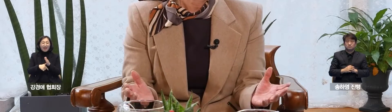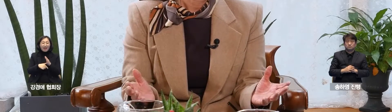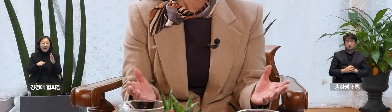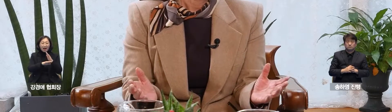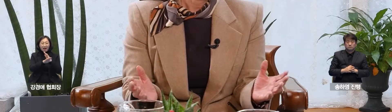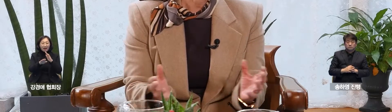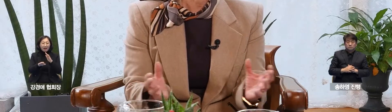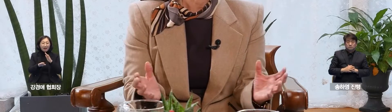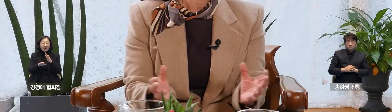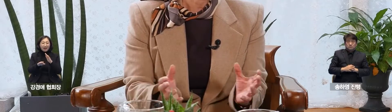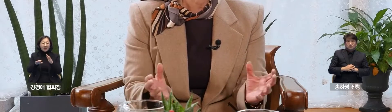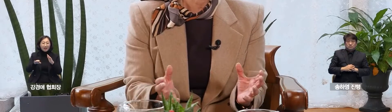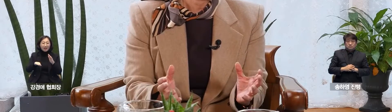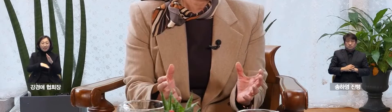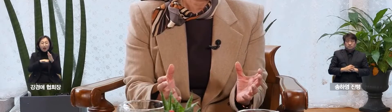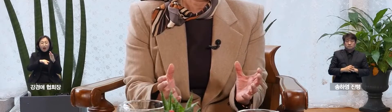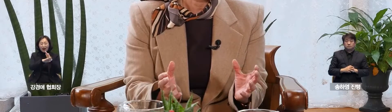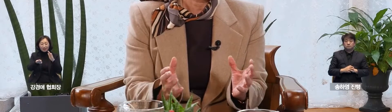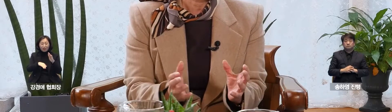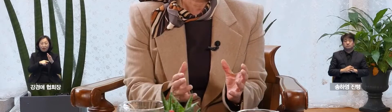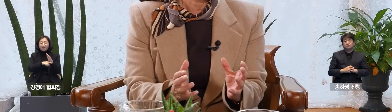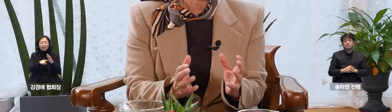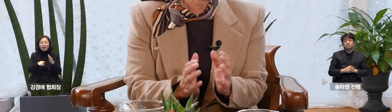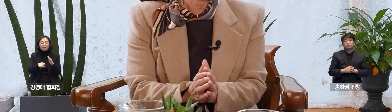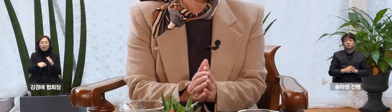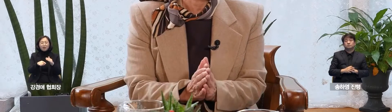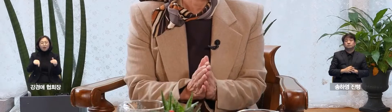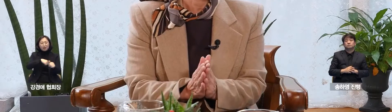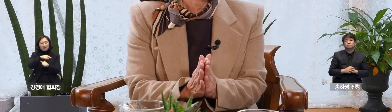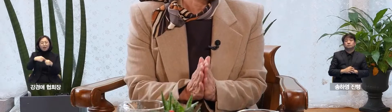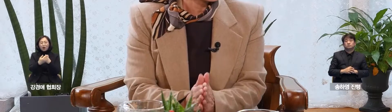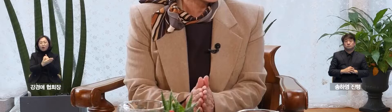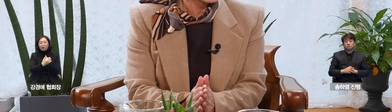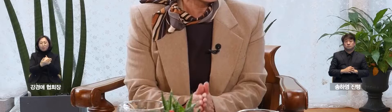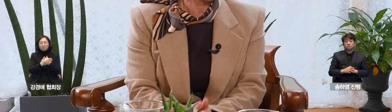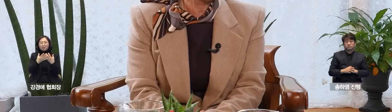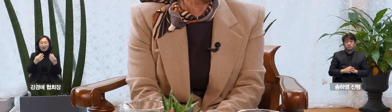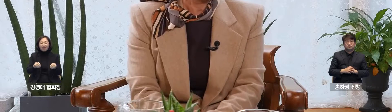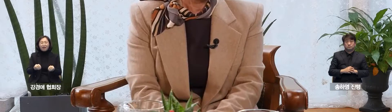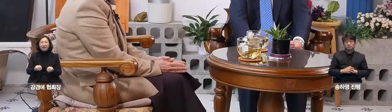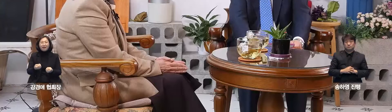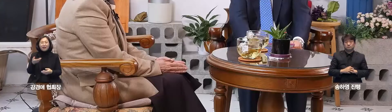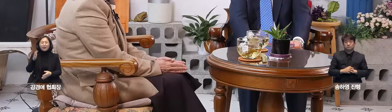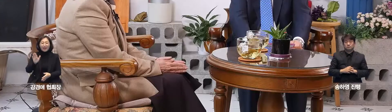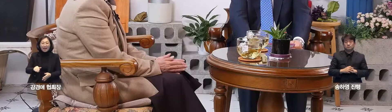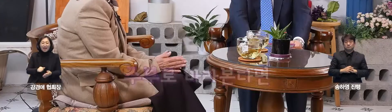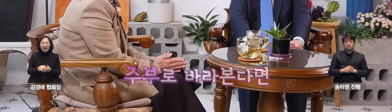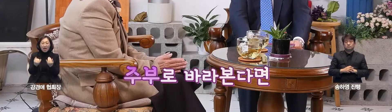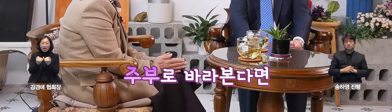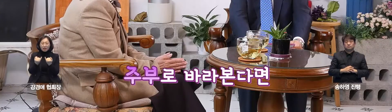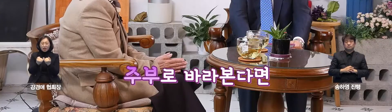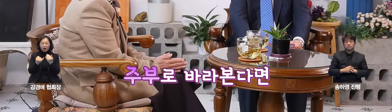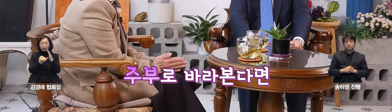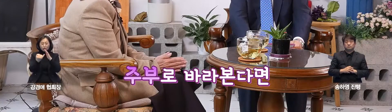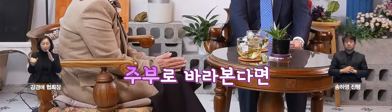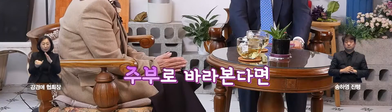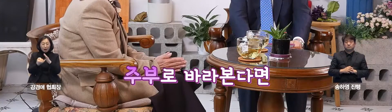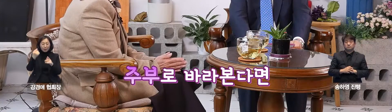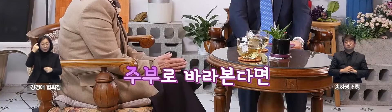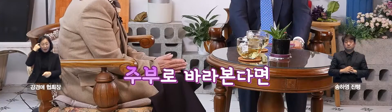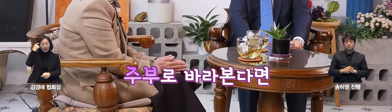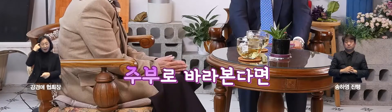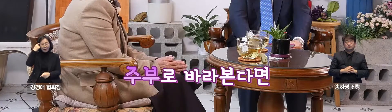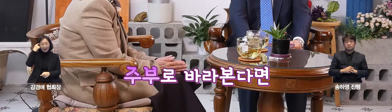주변에서 협조를 많이 하셨을 거예요. 아, 어차피 가는 길이니까 도와줘야지. 근데 여성 주부라고